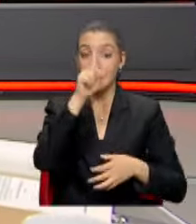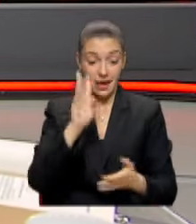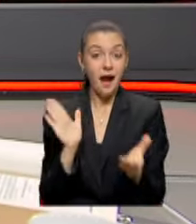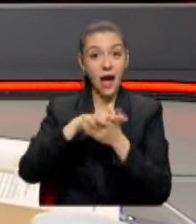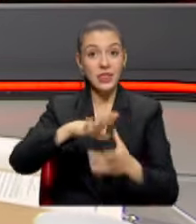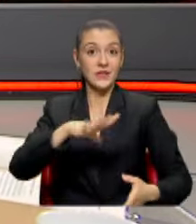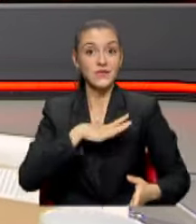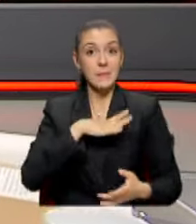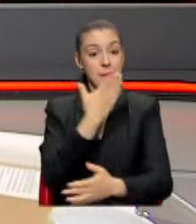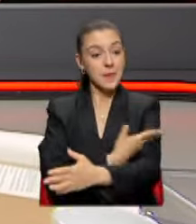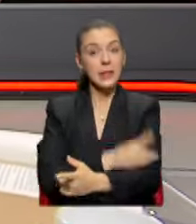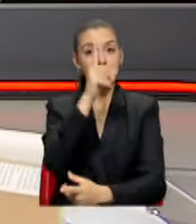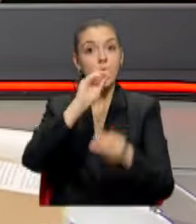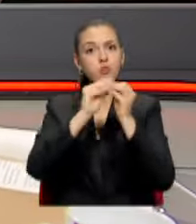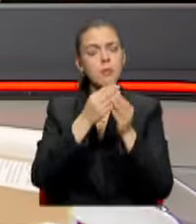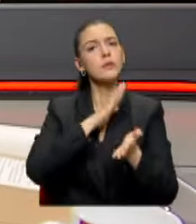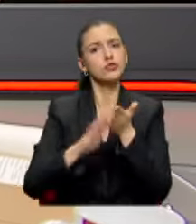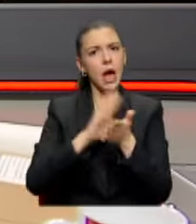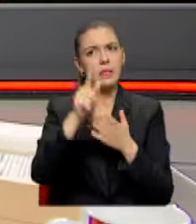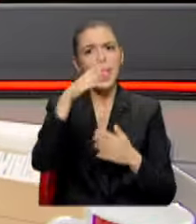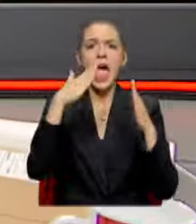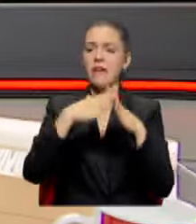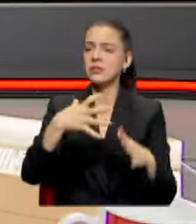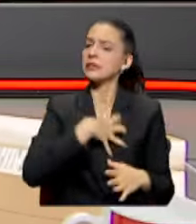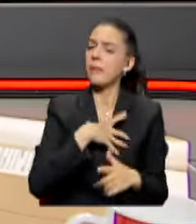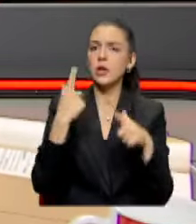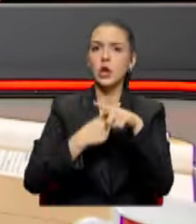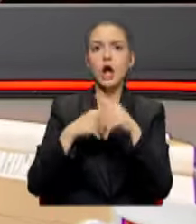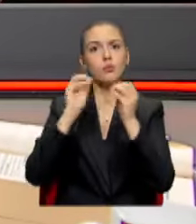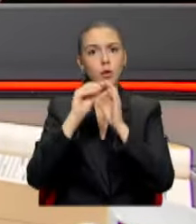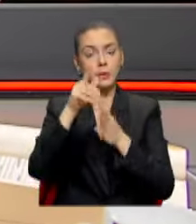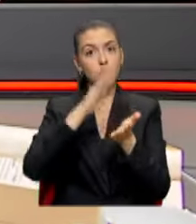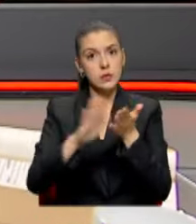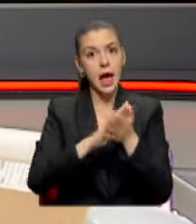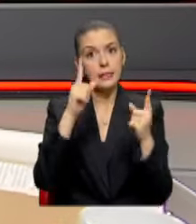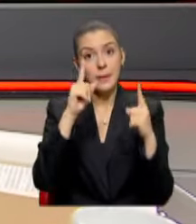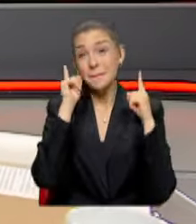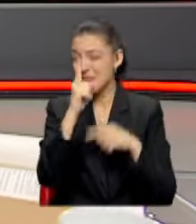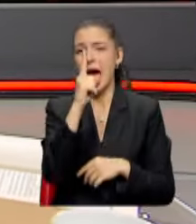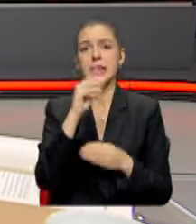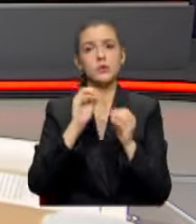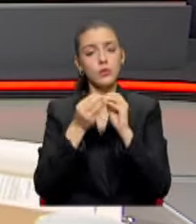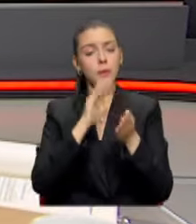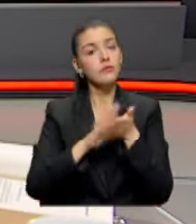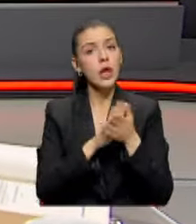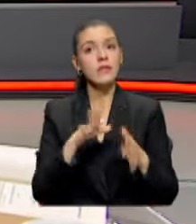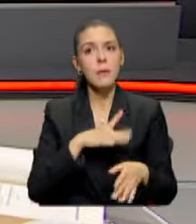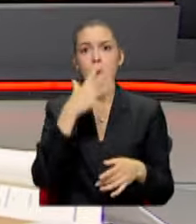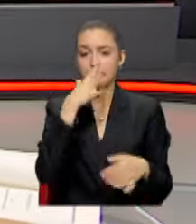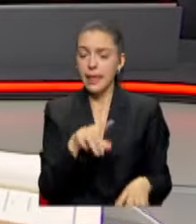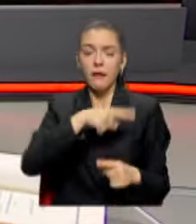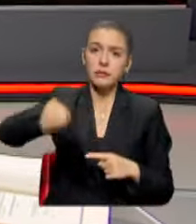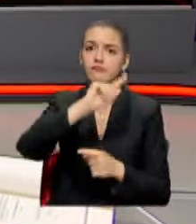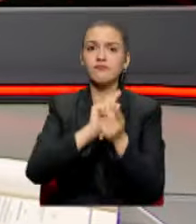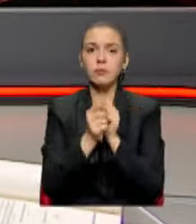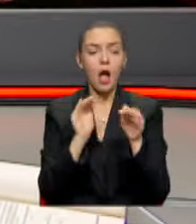atıldı mı memleketin sorunlarından bir tanesi çözüldü mü ev sahibi kiracı sorunu Mesela bir tanesi çözüldü mü böyle sorunların Beklediğiniz şeyler bakın